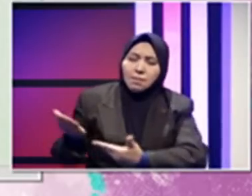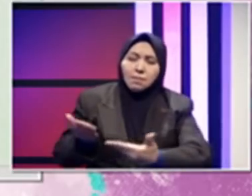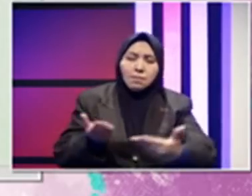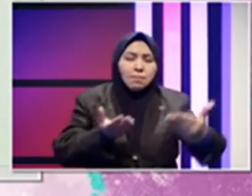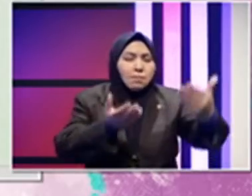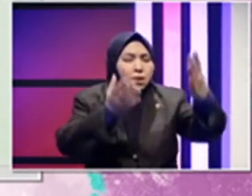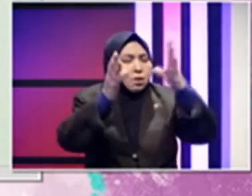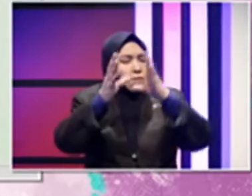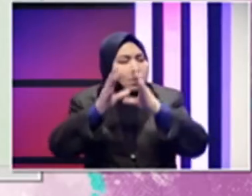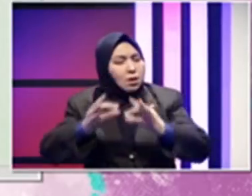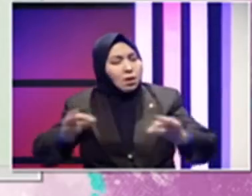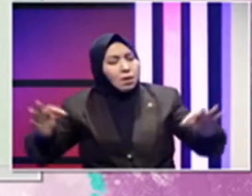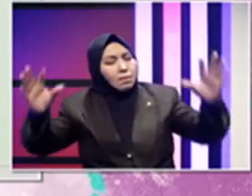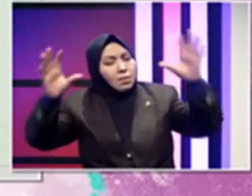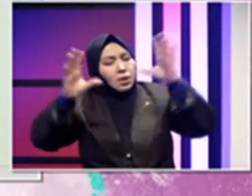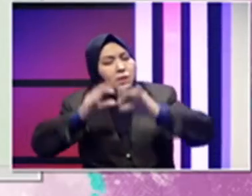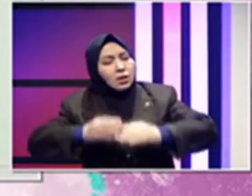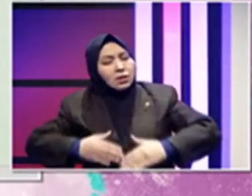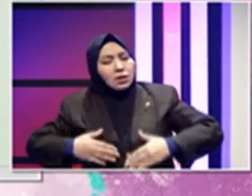basyiran.